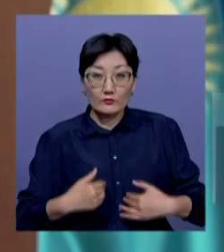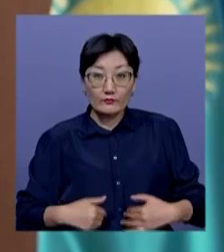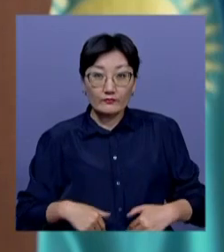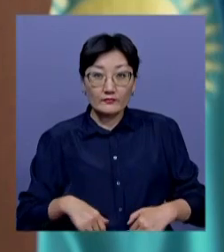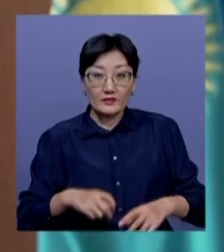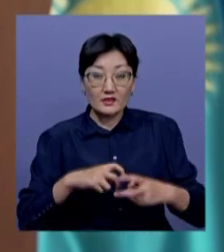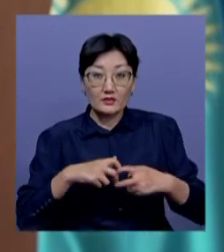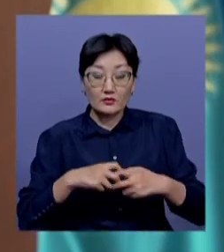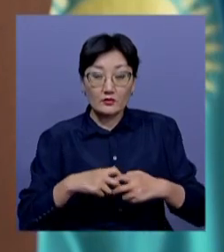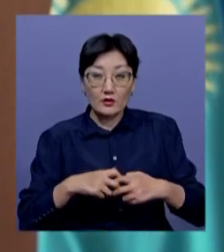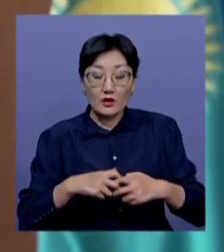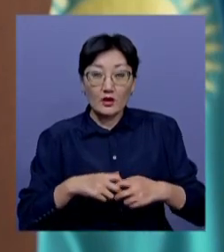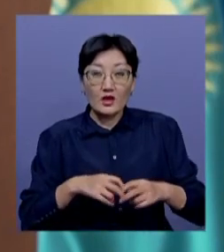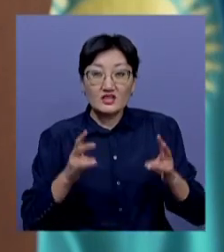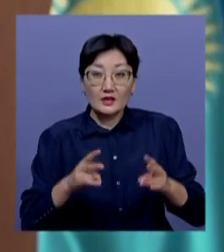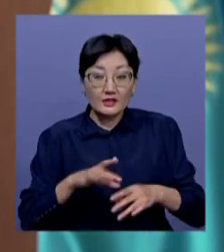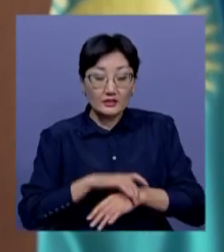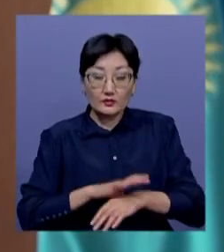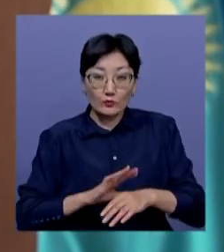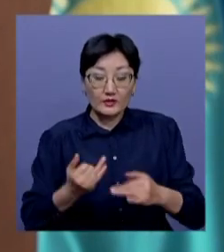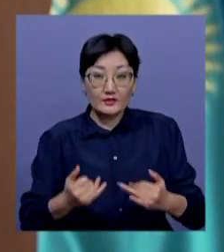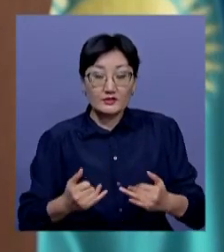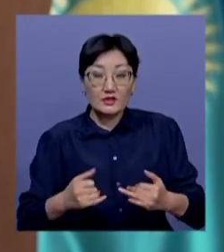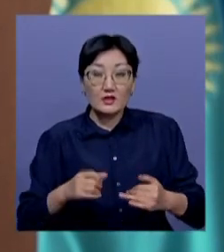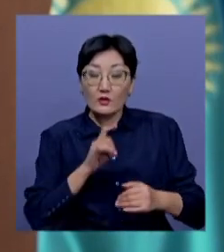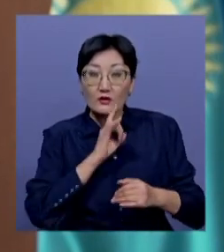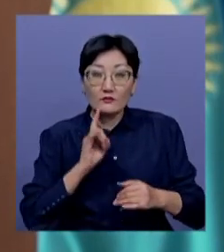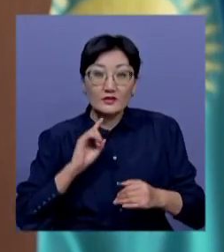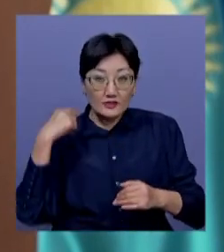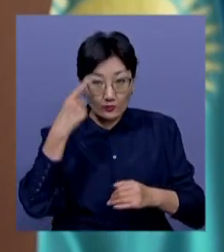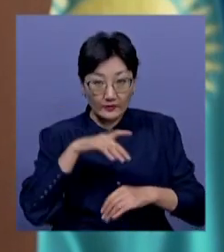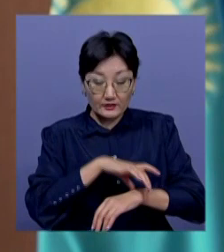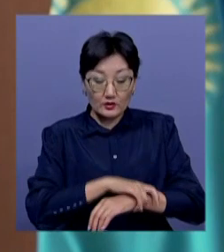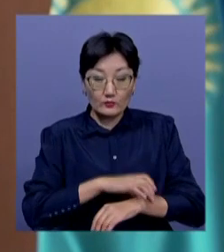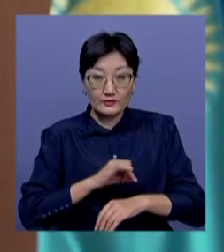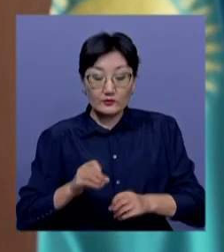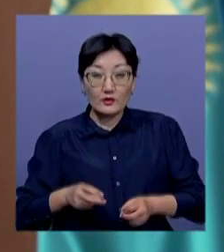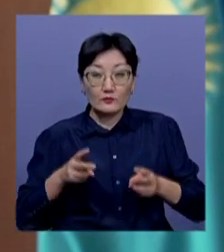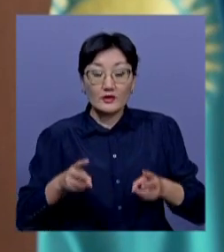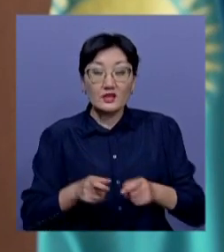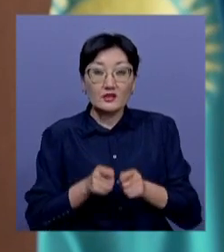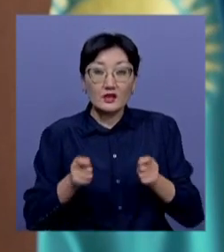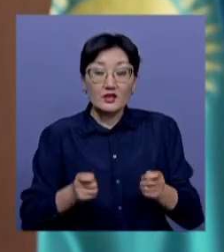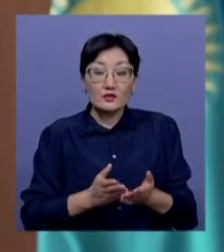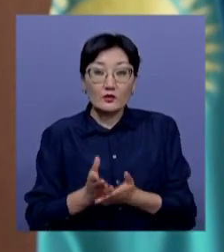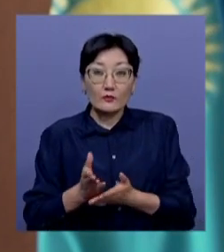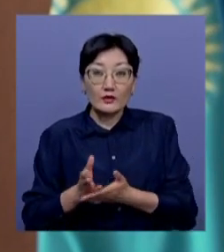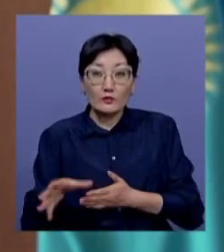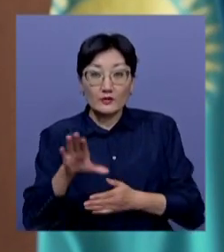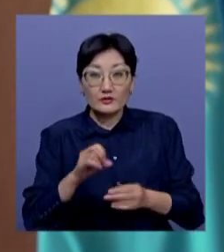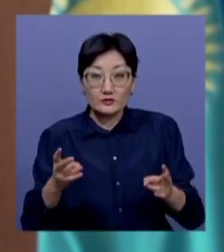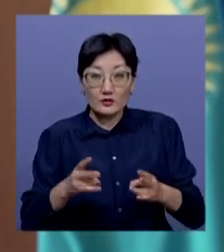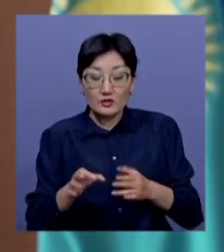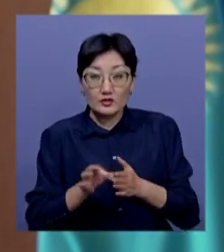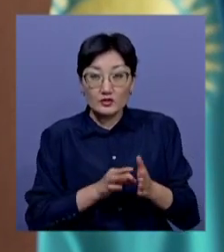жарақаттары анықталмады. Қазіргі уақытта мәйіттің жеке басын анықтауға және қылмысты ашуға бағытталған барлық қажетті